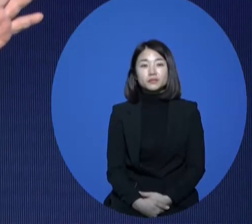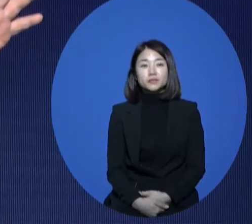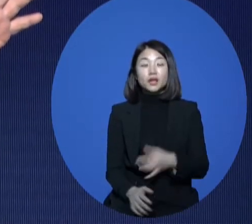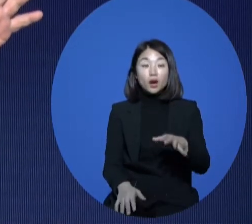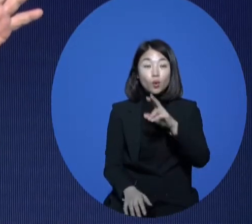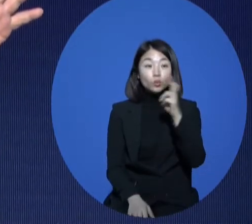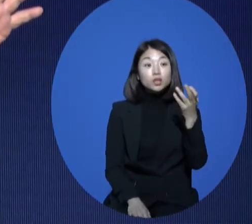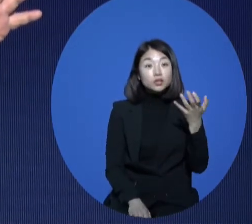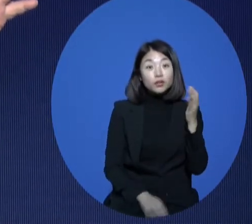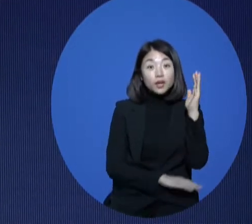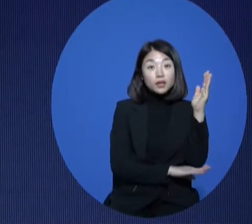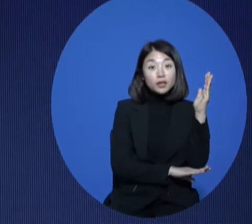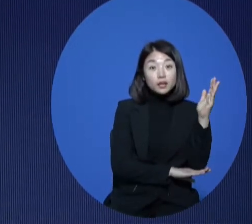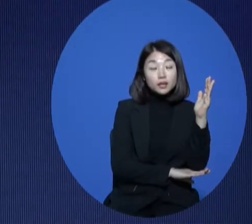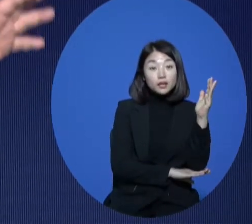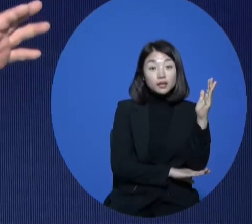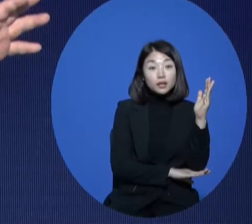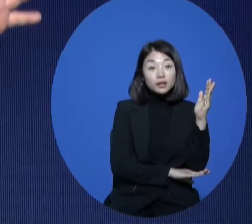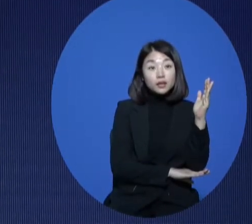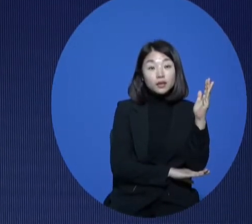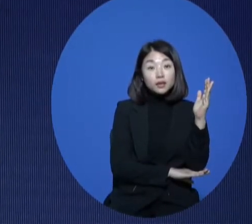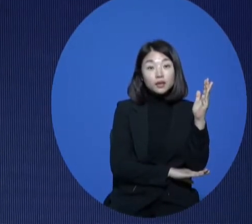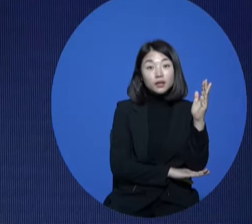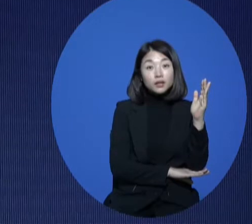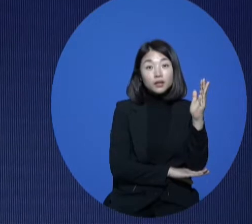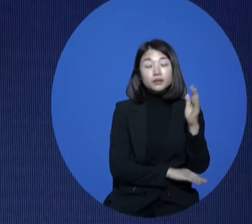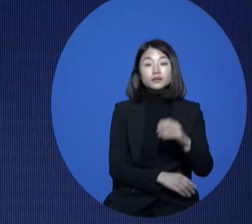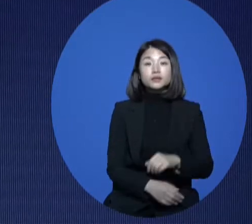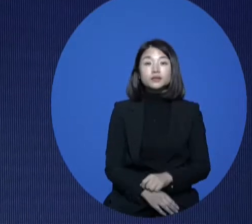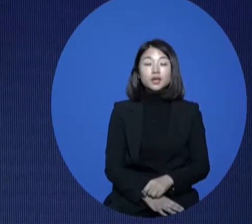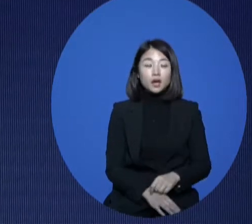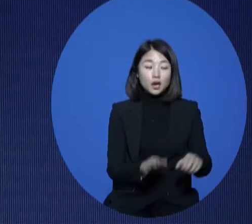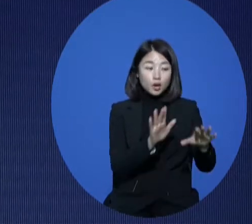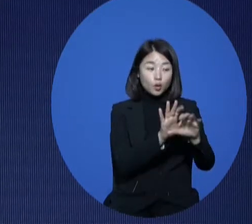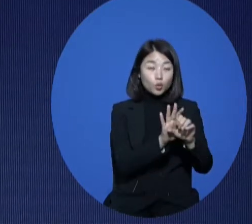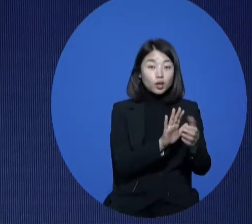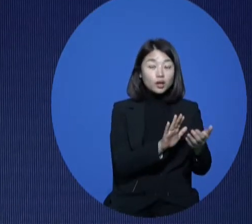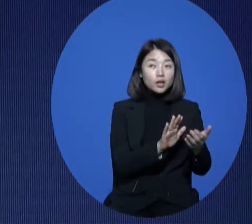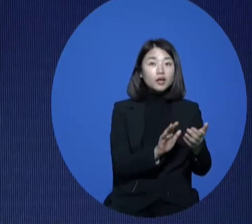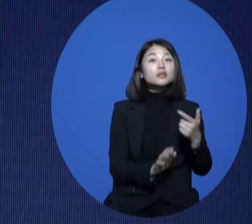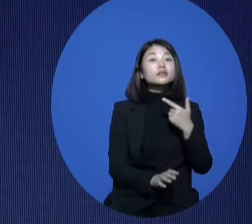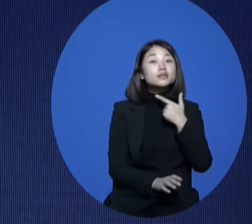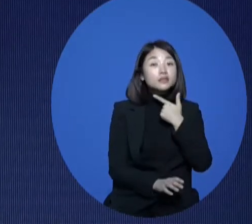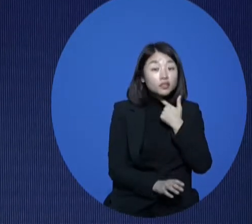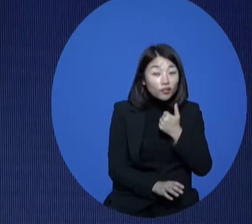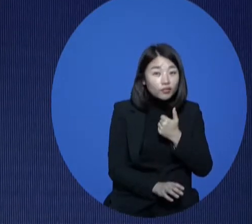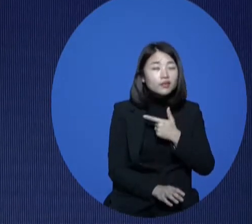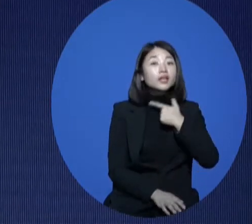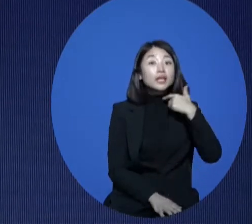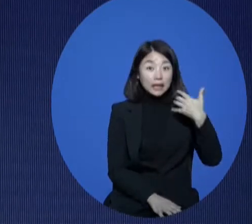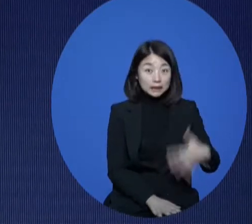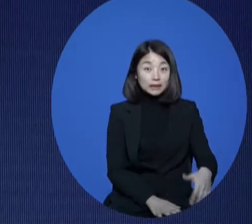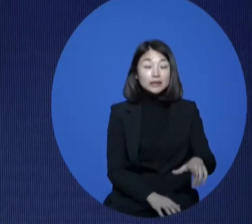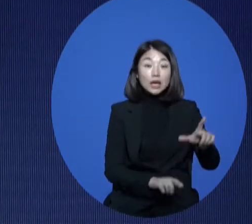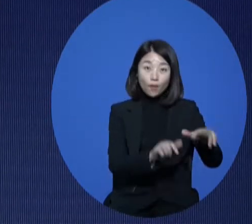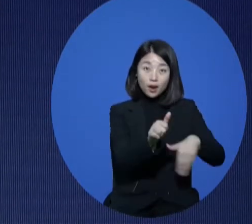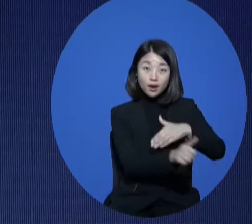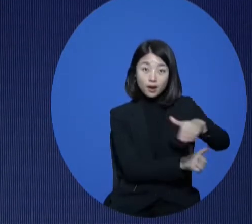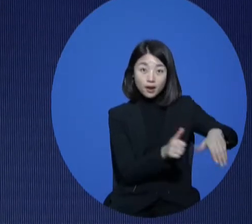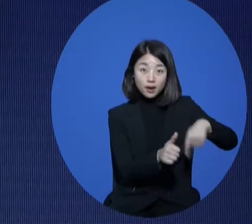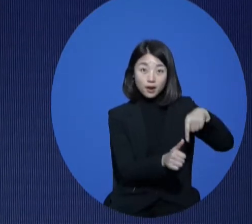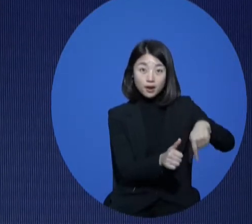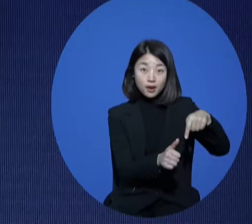세션에서 나왔지만은 Before Corona, After Corona, 소위 그 After Pandemic, 우리가 이제